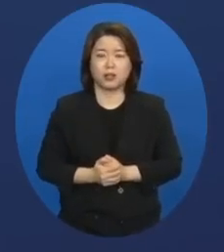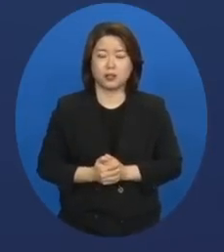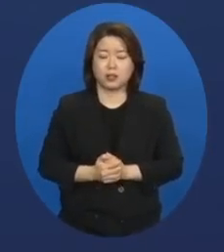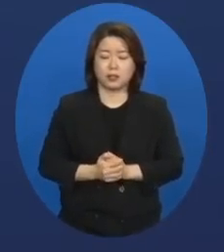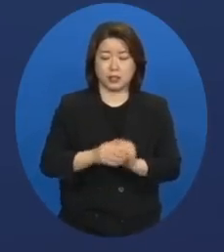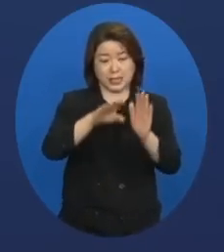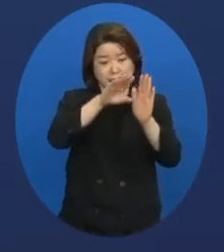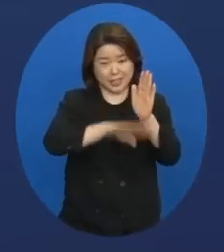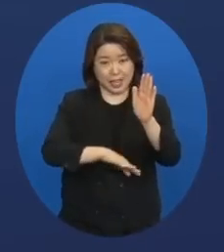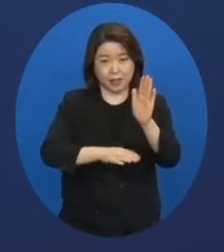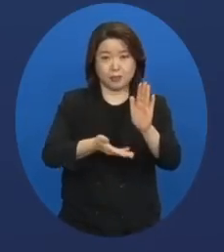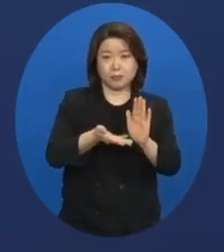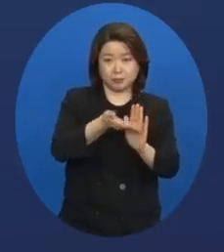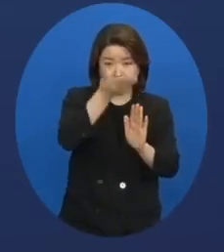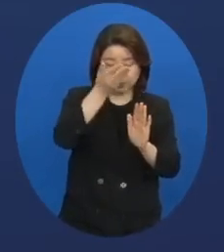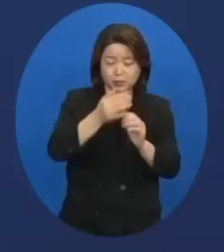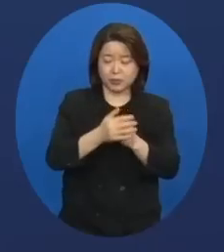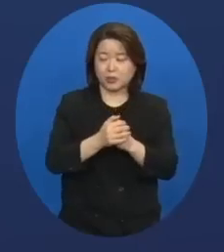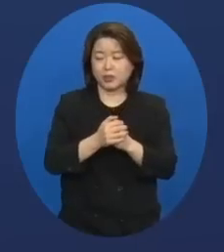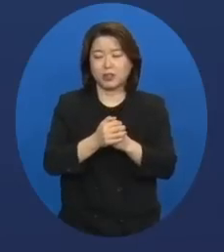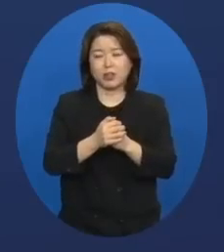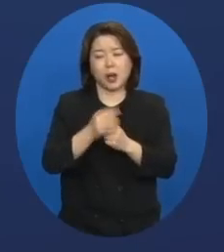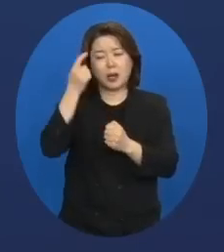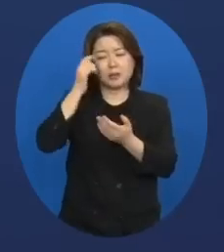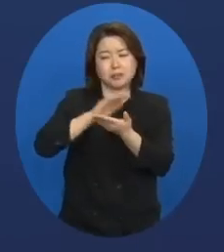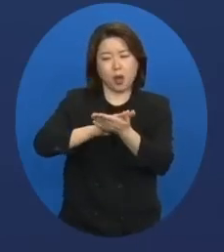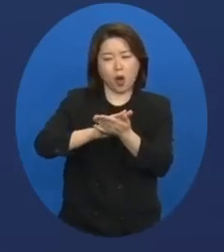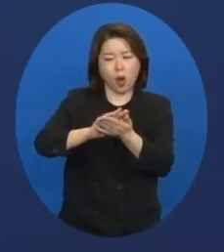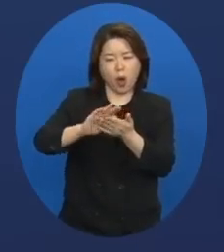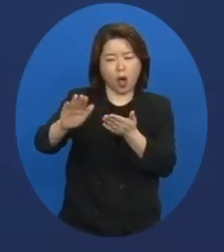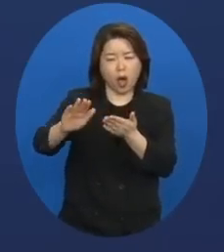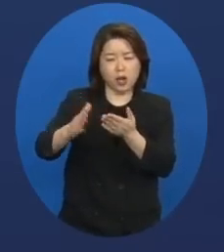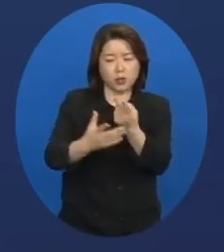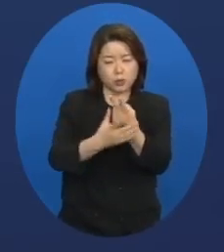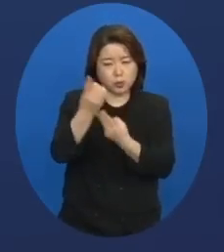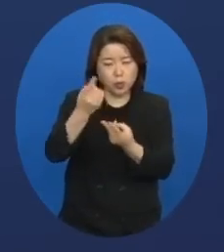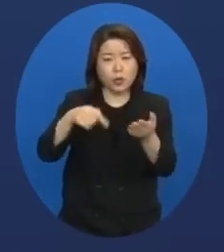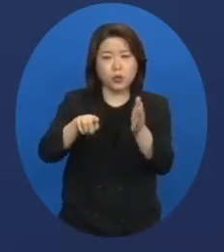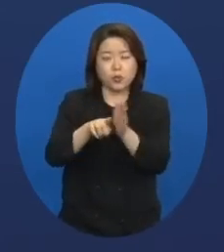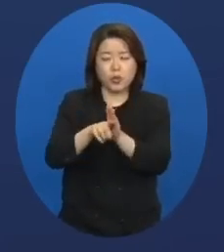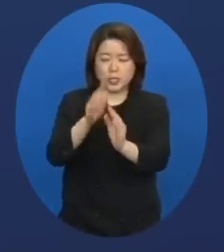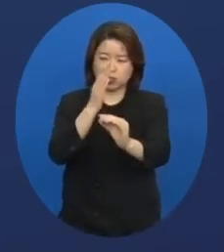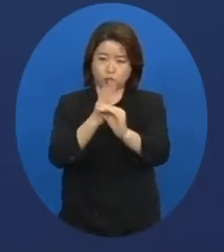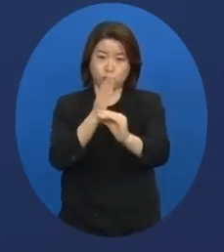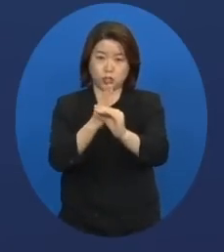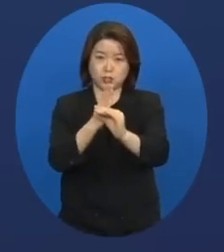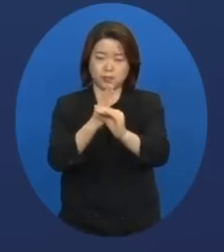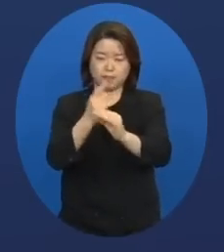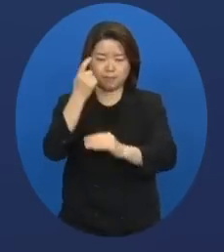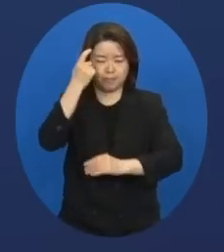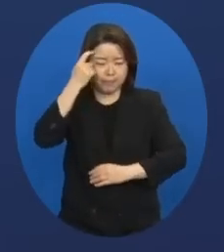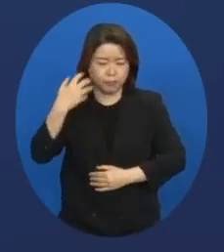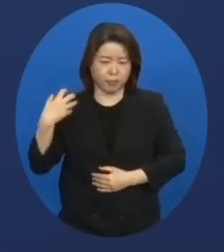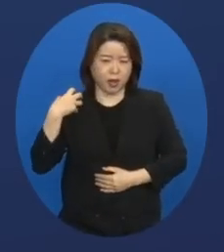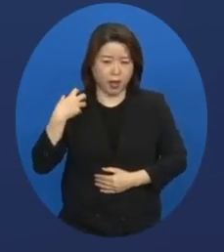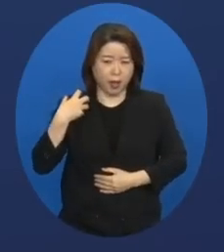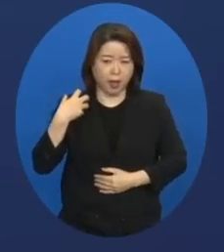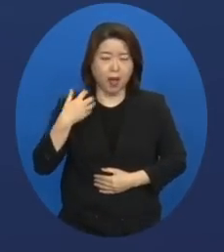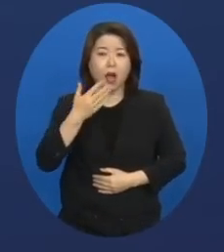남과 북의 평화로운 통일의 중심 역할을, 정신적인 지주 역할을 할 수 있다고